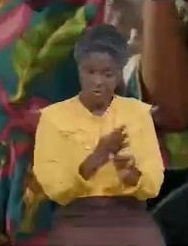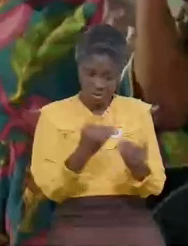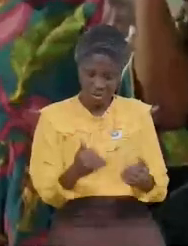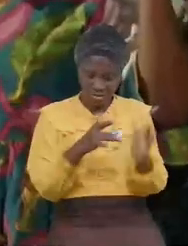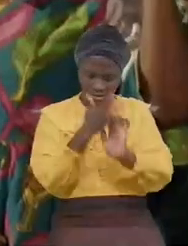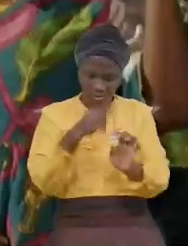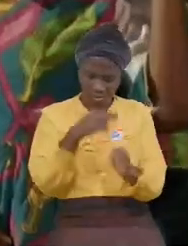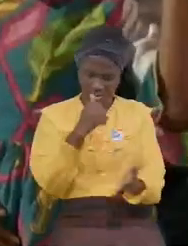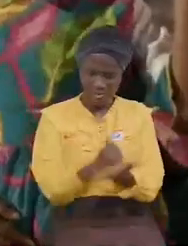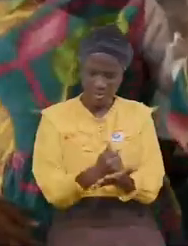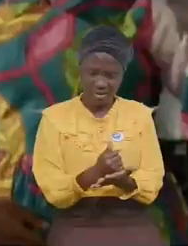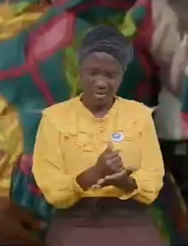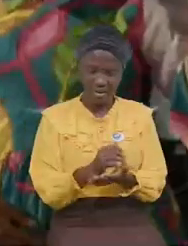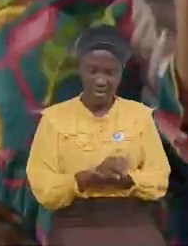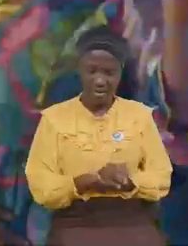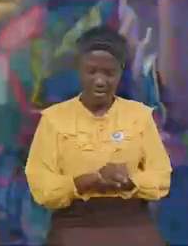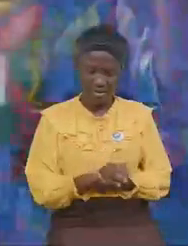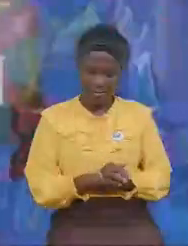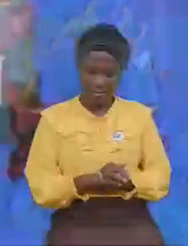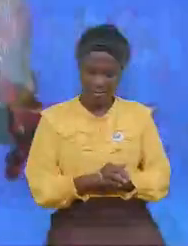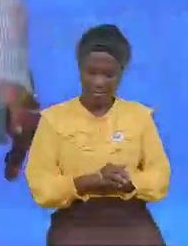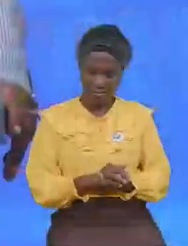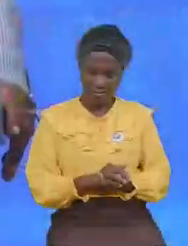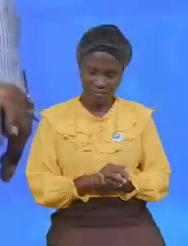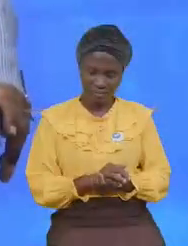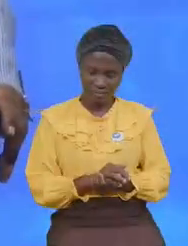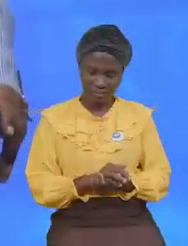l'arbre de la foi maintenant.